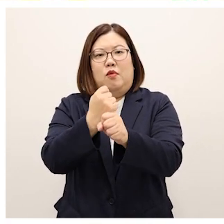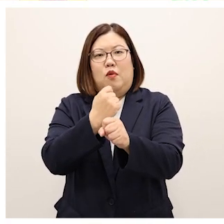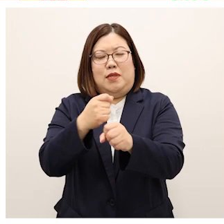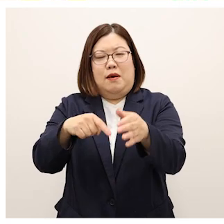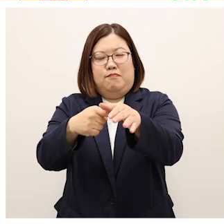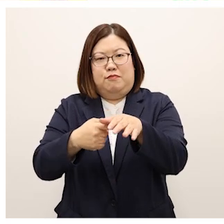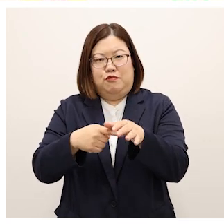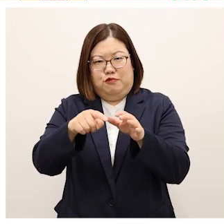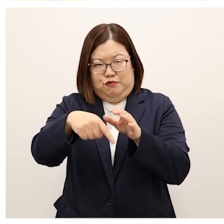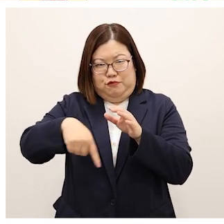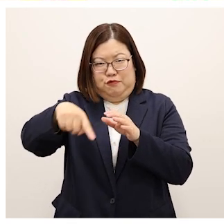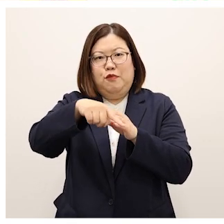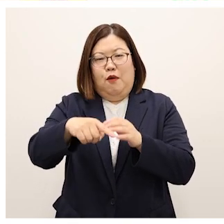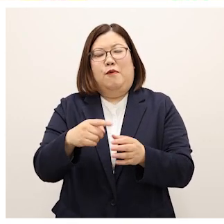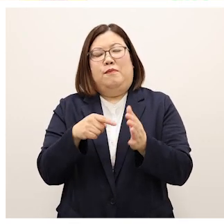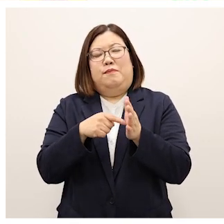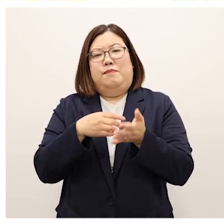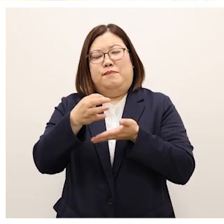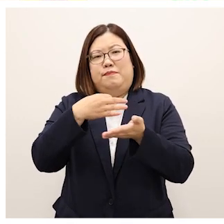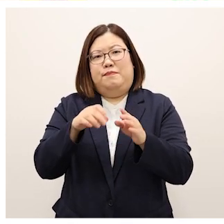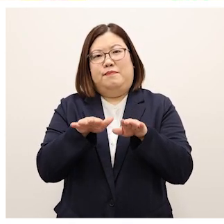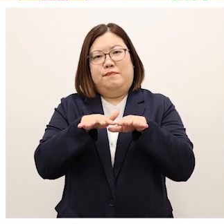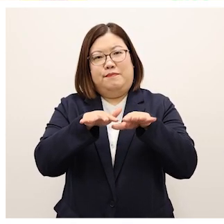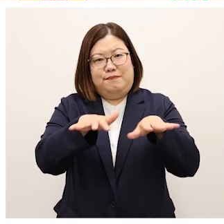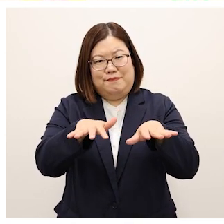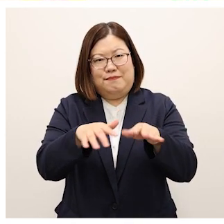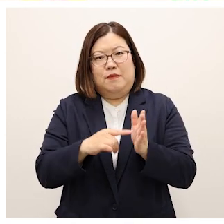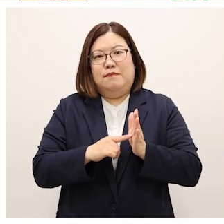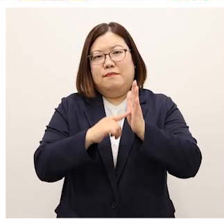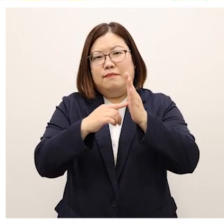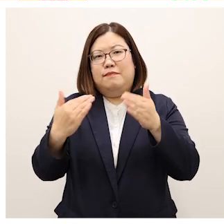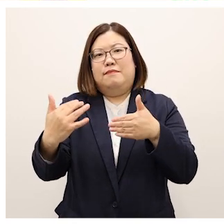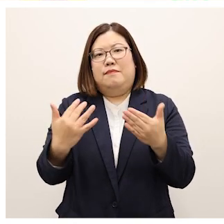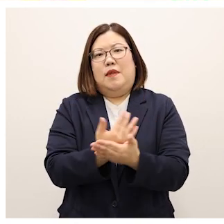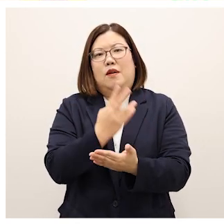販売促進と知名度の向上を図ってまいります。